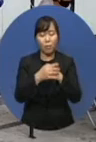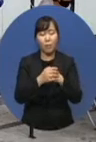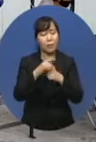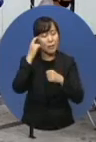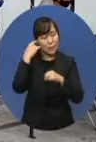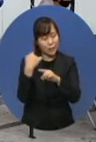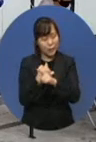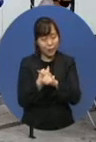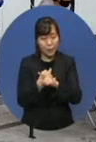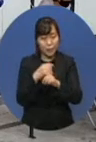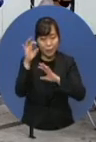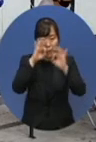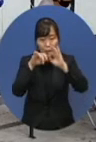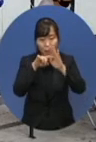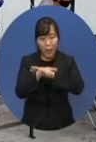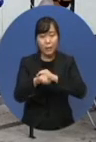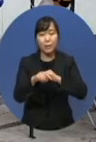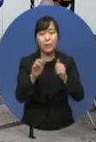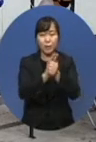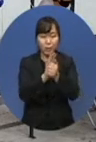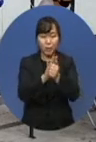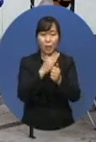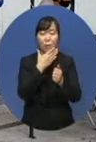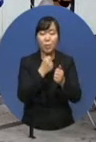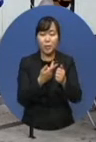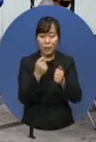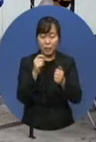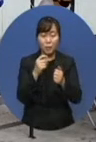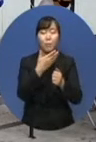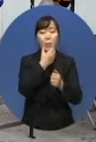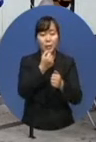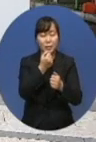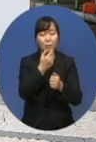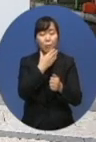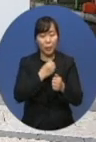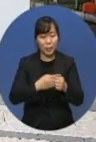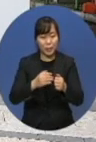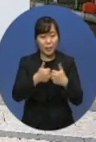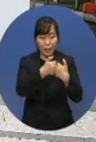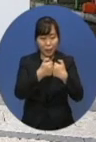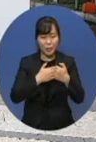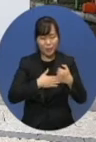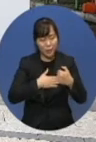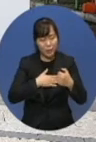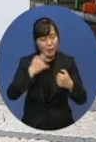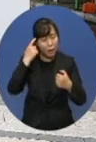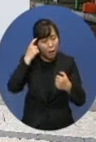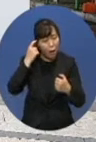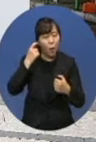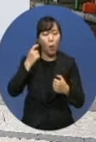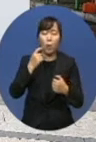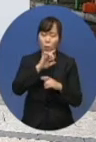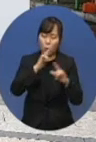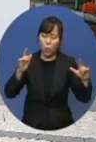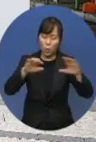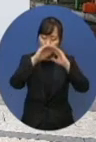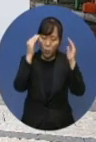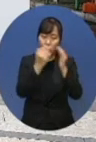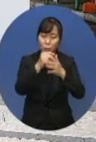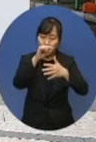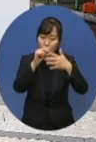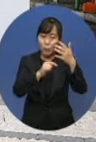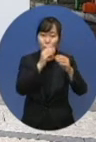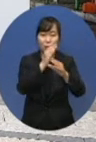개선 찾아가는 현장 서비스 복지 상담 심리상담 뇌기능 검사 등 다양한 프로그램을